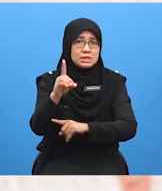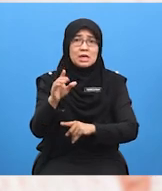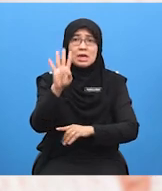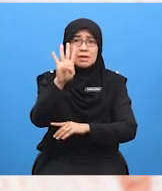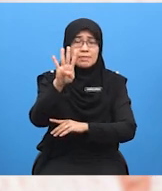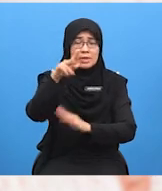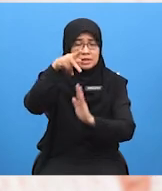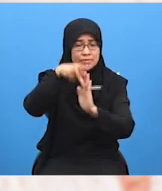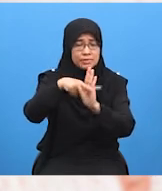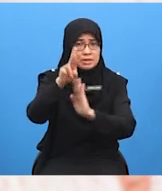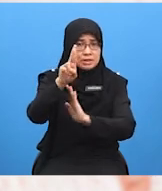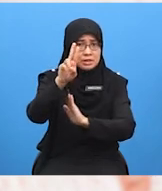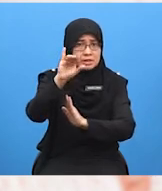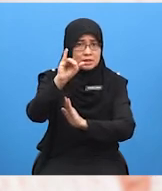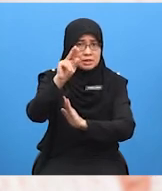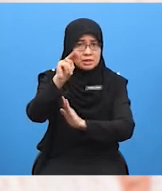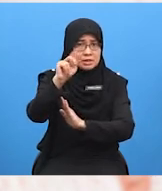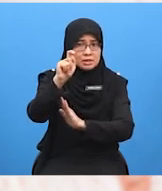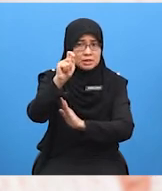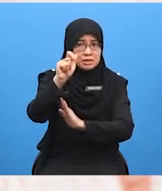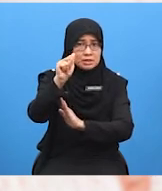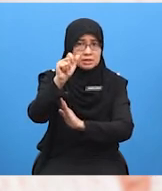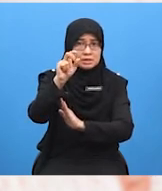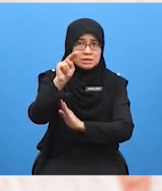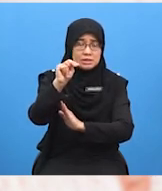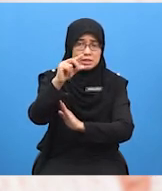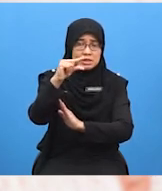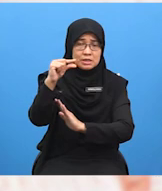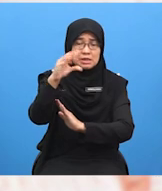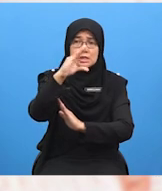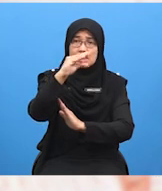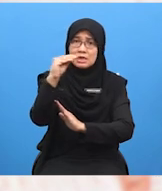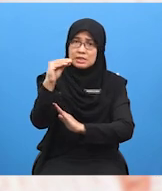empat perintang dan juga mikro pengawal Arduino.